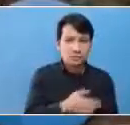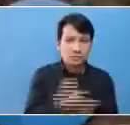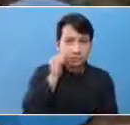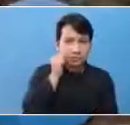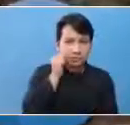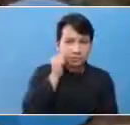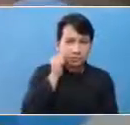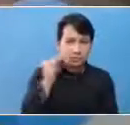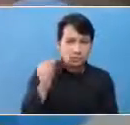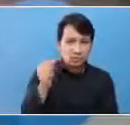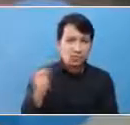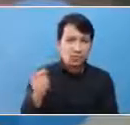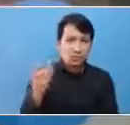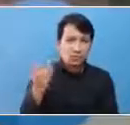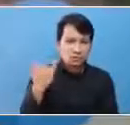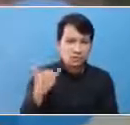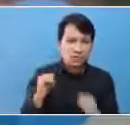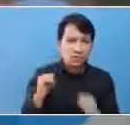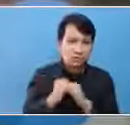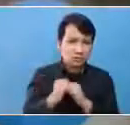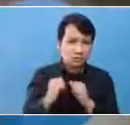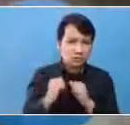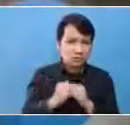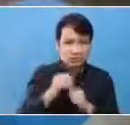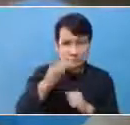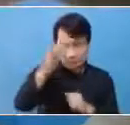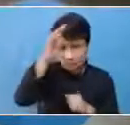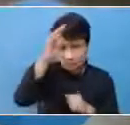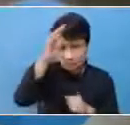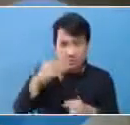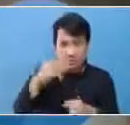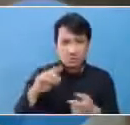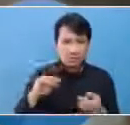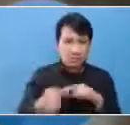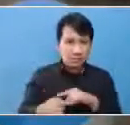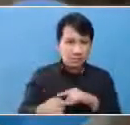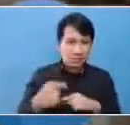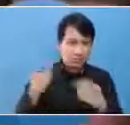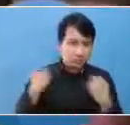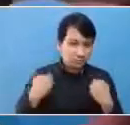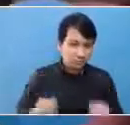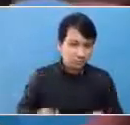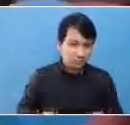resources. Dahil din sa kawalan ng testing at hindi agad na-isolate ang mga may sakit,